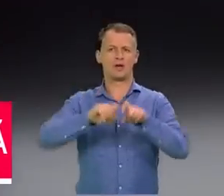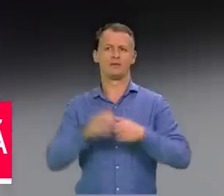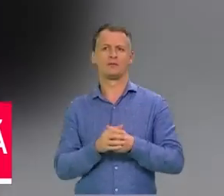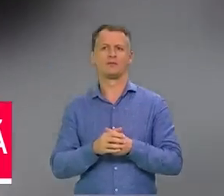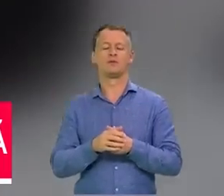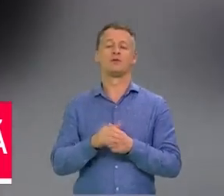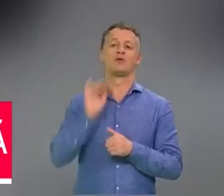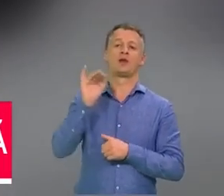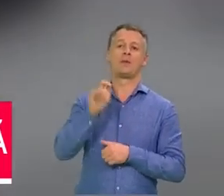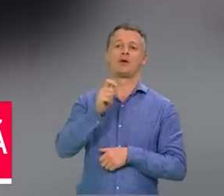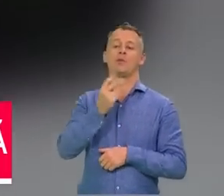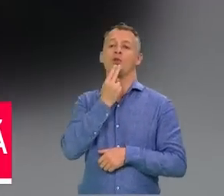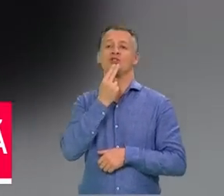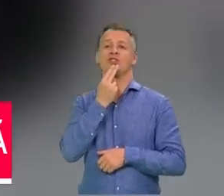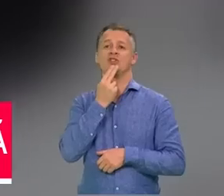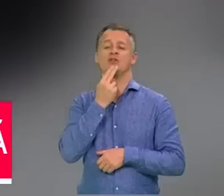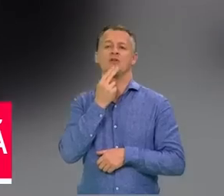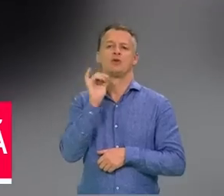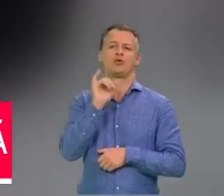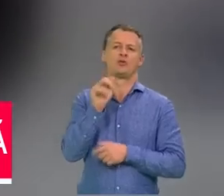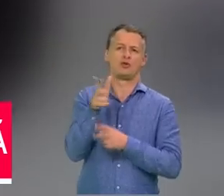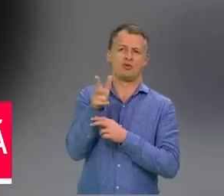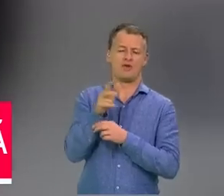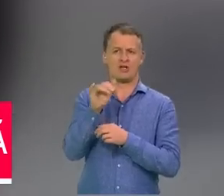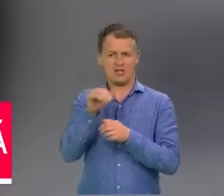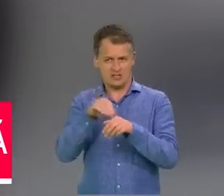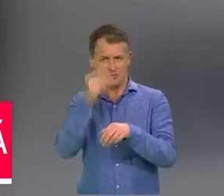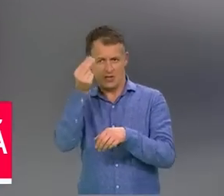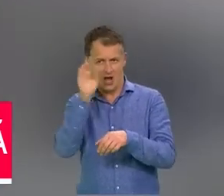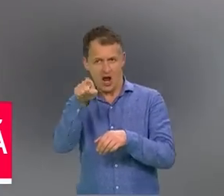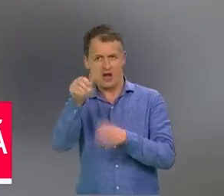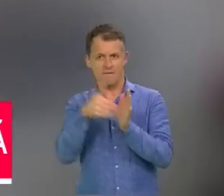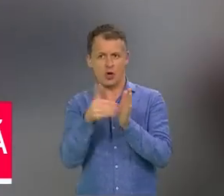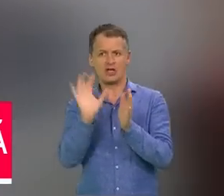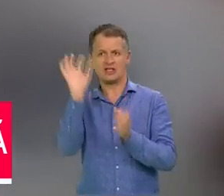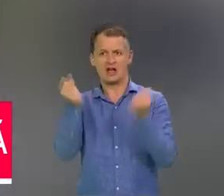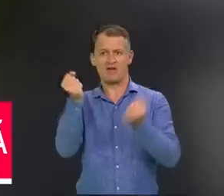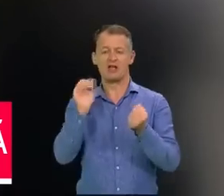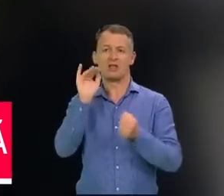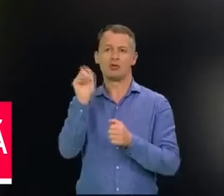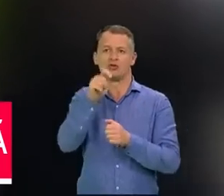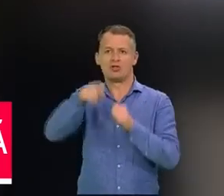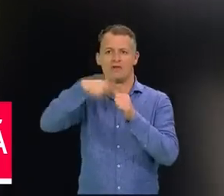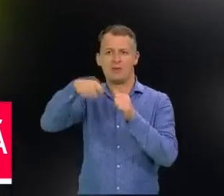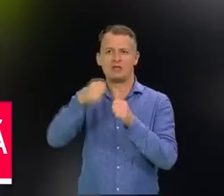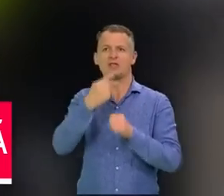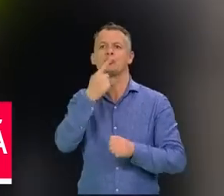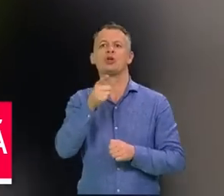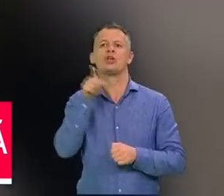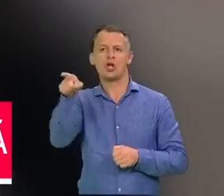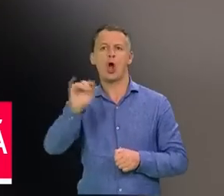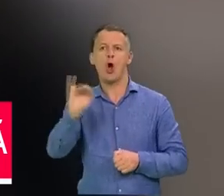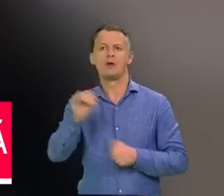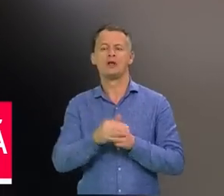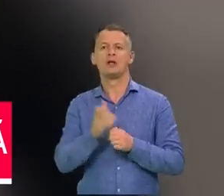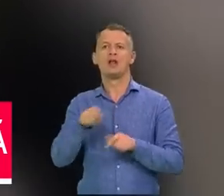Cum te simți? Ești bine? Ce ți-au făcut? Ai nevoie de salvare? Ai nevoie de salvare? Un copil. Și dai